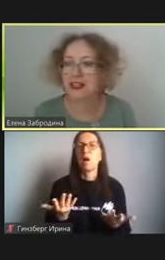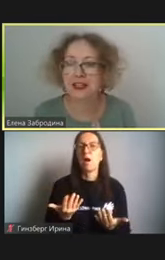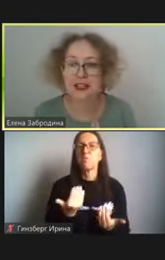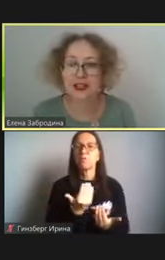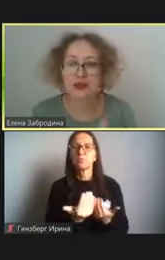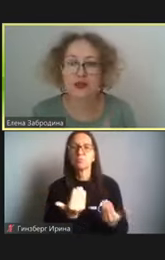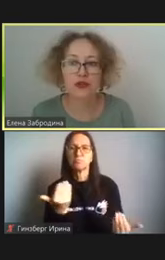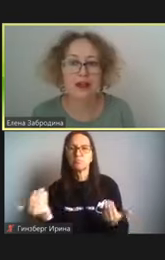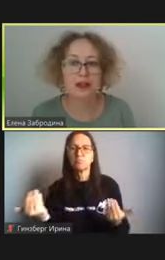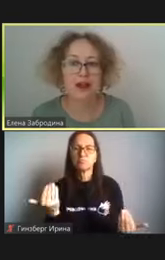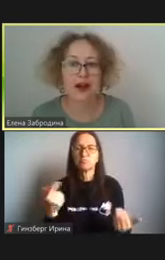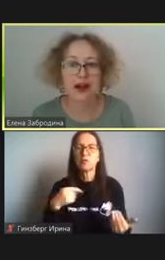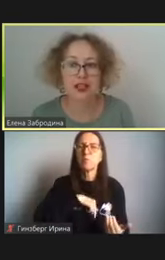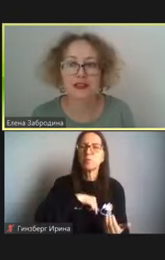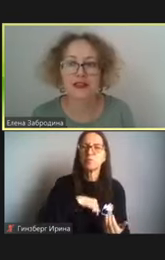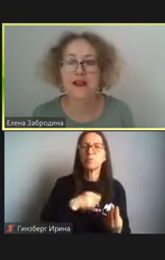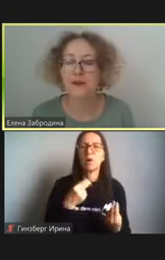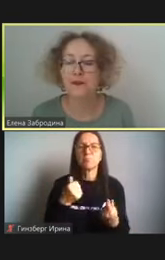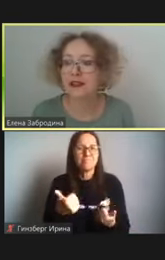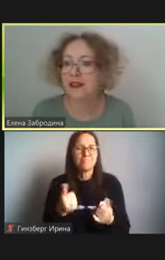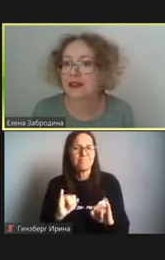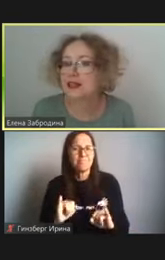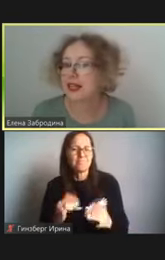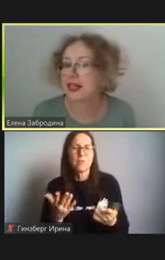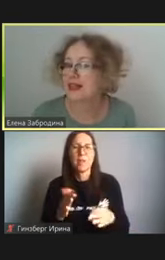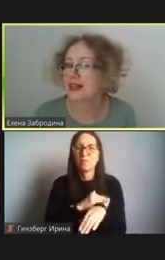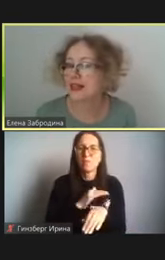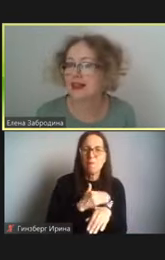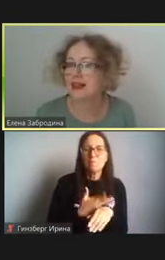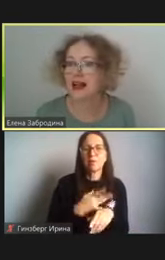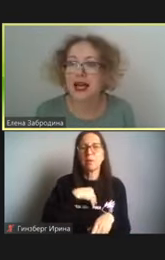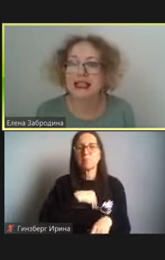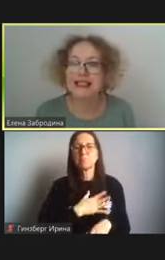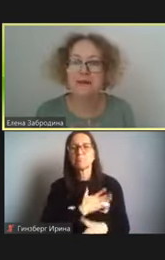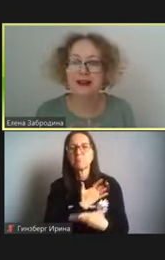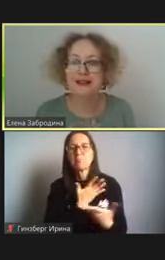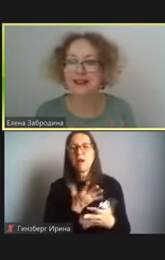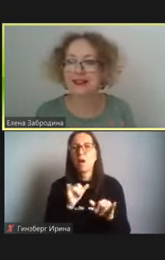точки зрения каких-то внутренних качеств, их настроения,